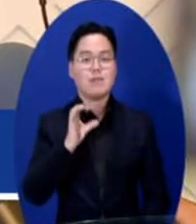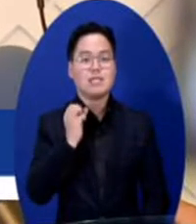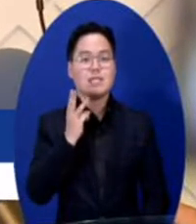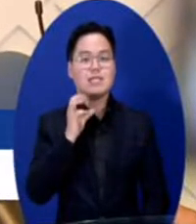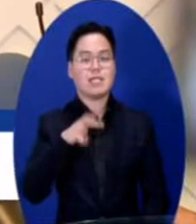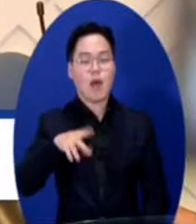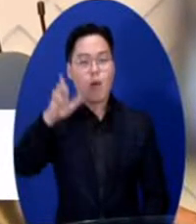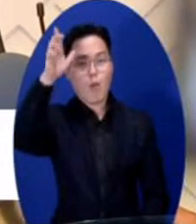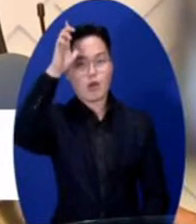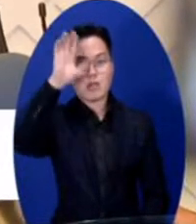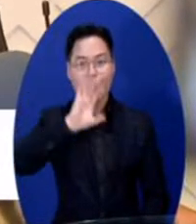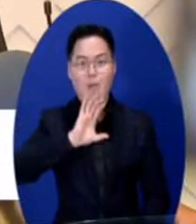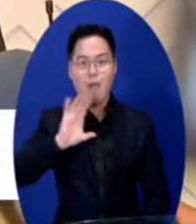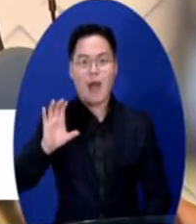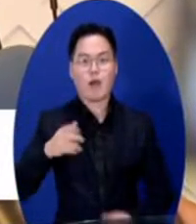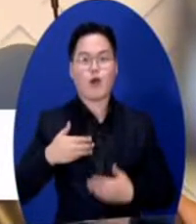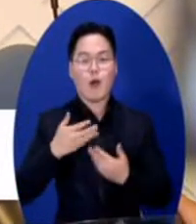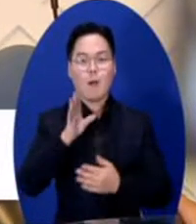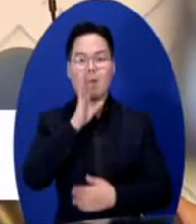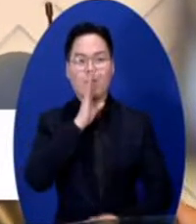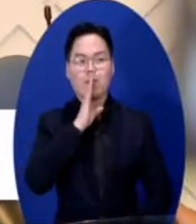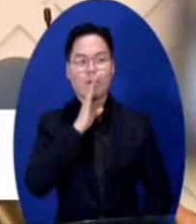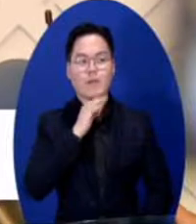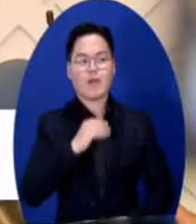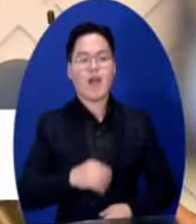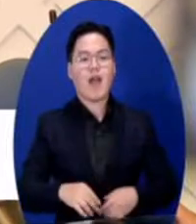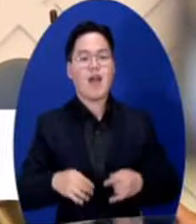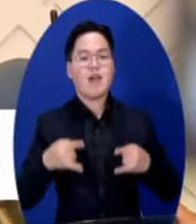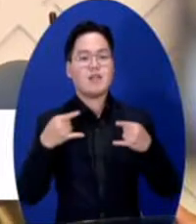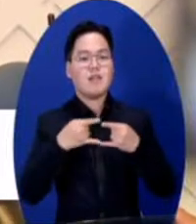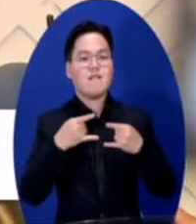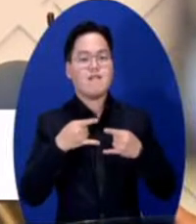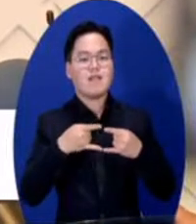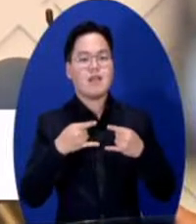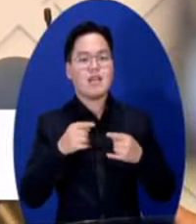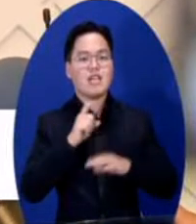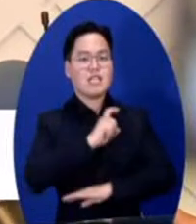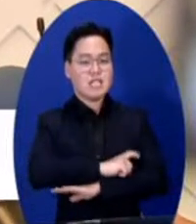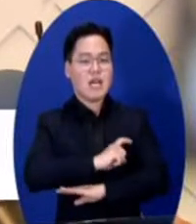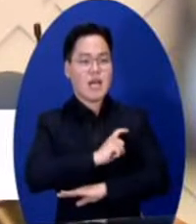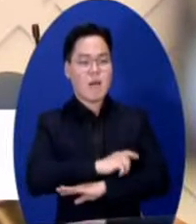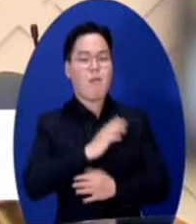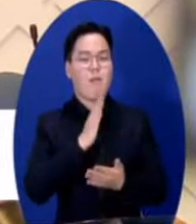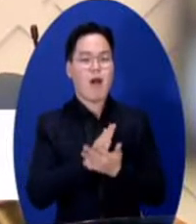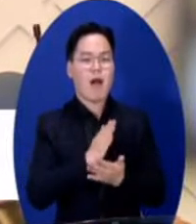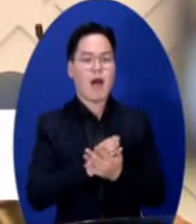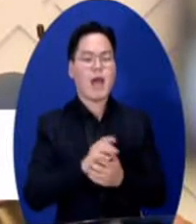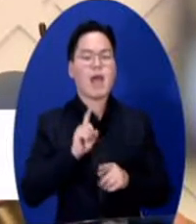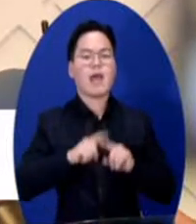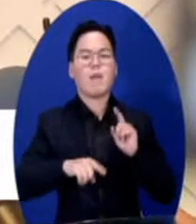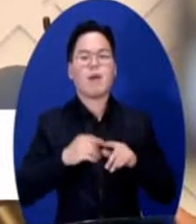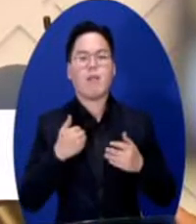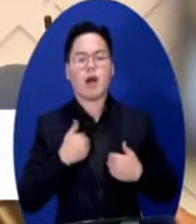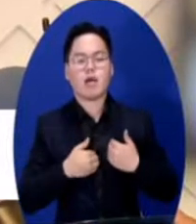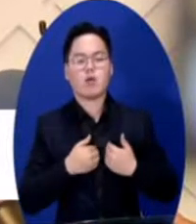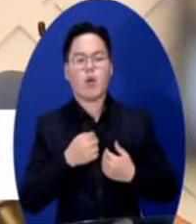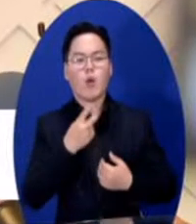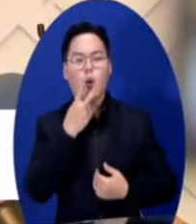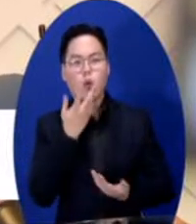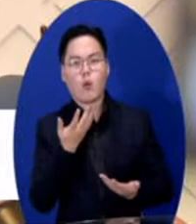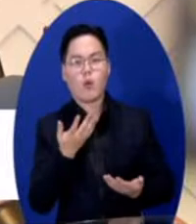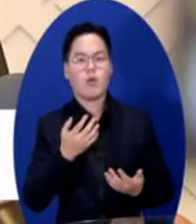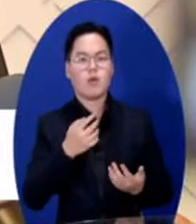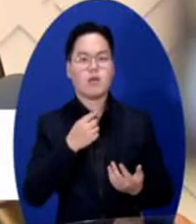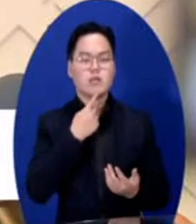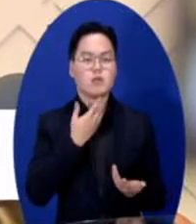гихтэл телевизүүдэр хичээл яваад байдаг. Сурагч түүнийг үзэж байгаагаа нь мэдэхгүй. Одоо тэгээ аль багшийн хичээл хүүхдэд хүрж байгаа, аль